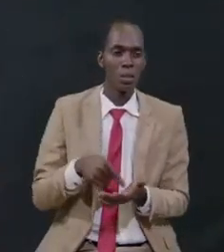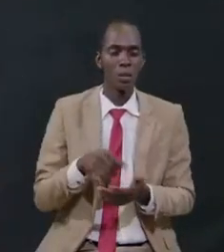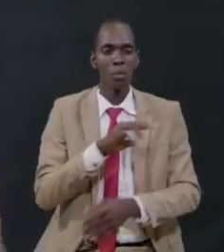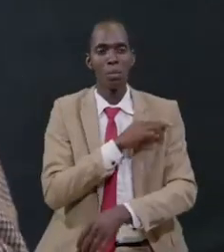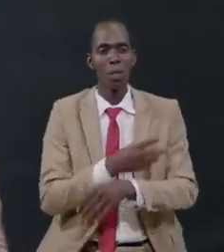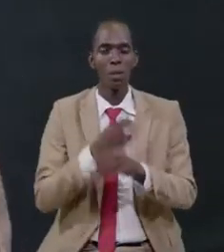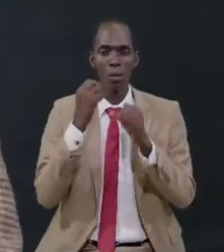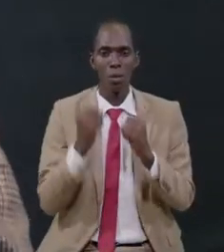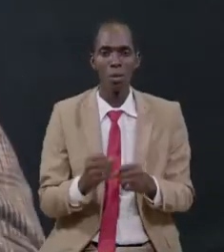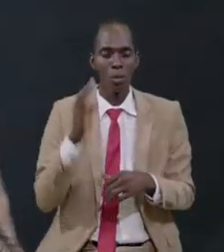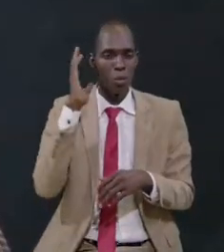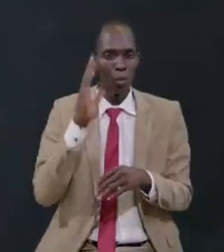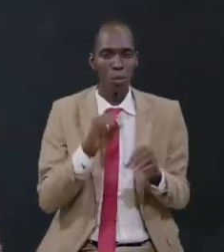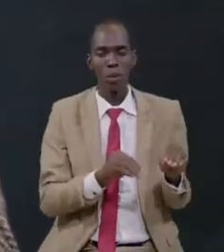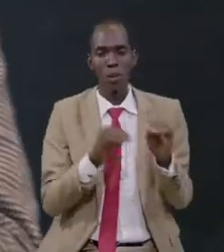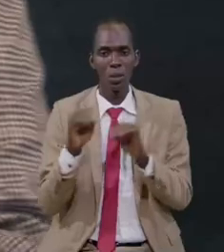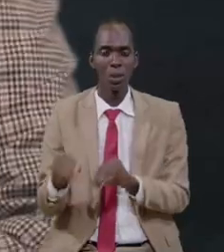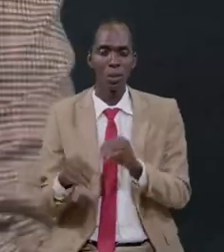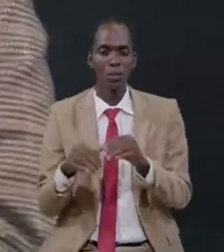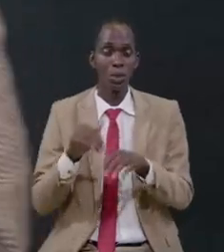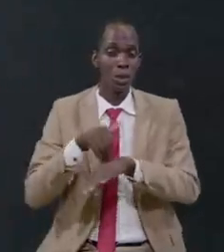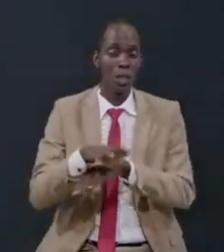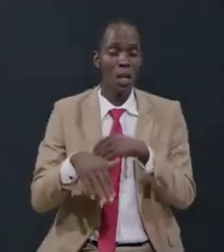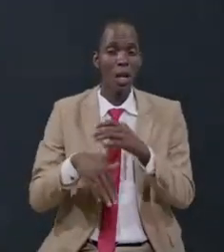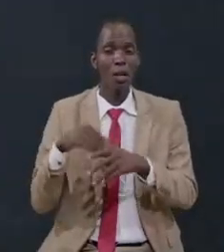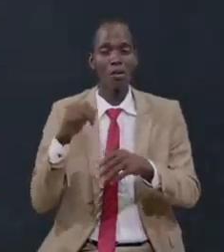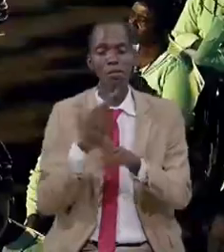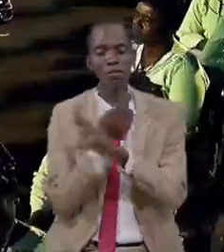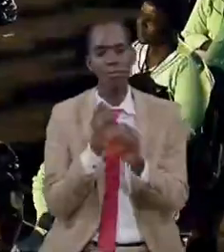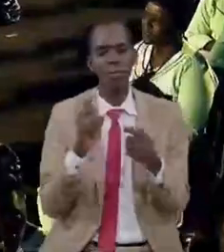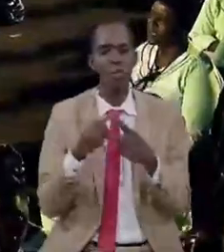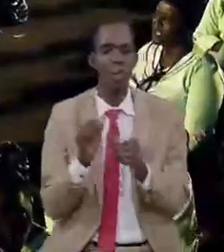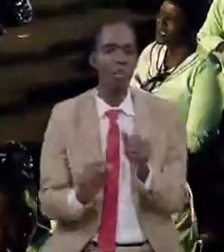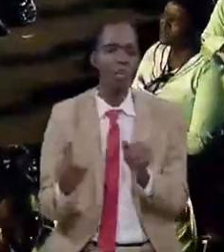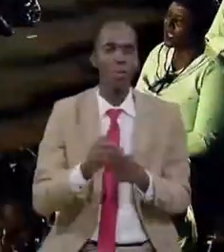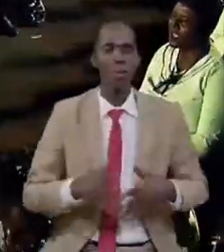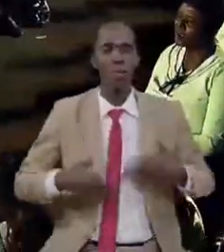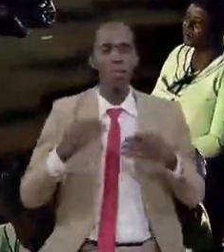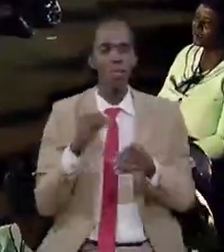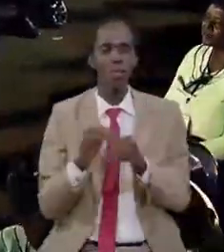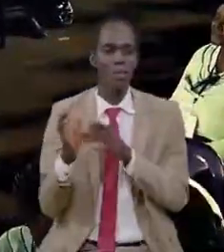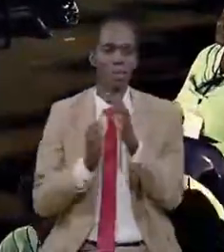puissance, enverra la rédemption dans chaque vie au nom de Jésus.